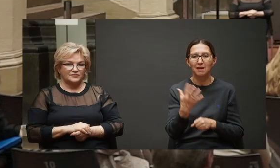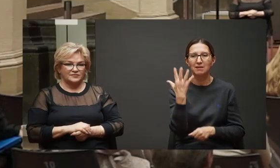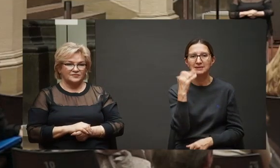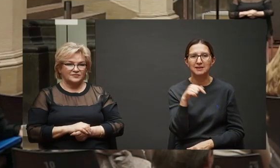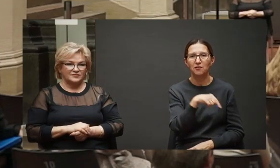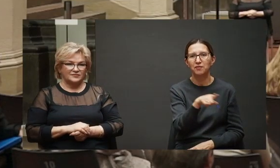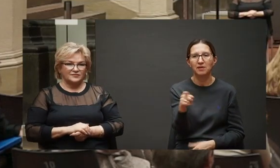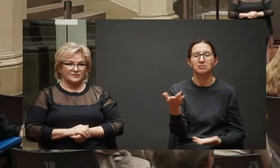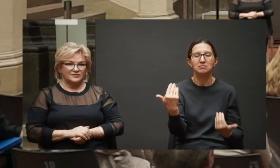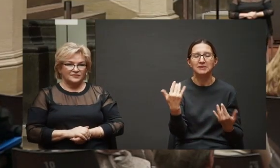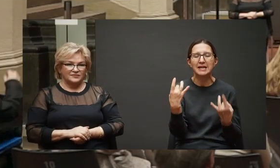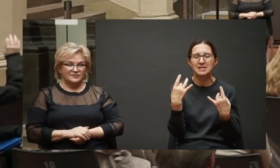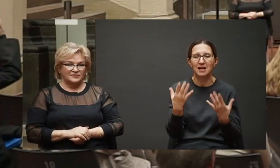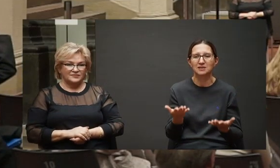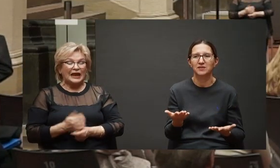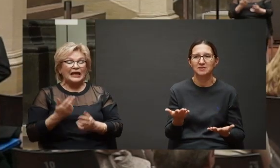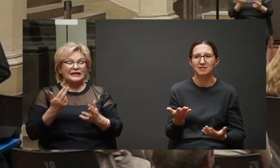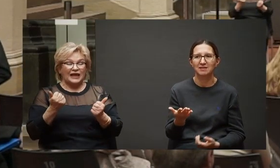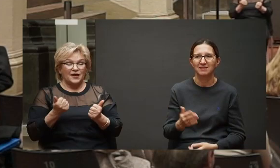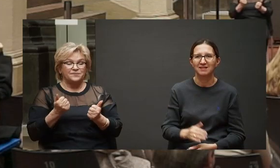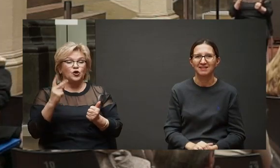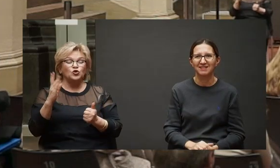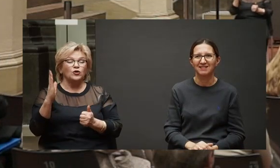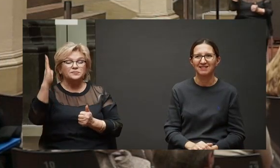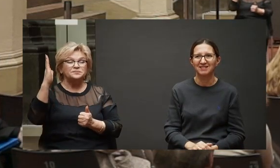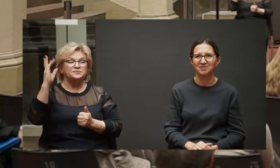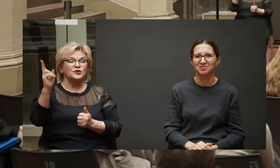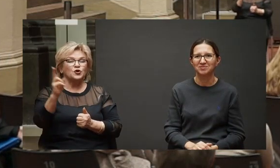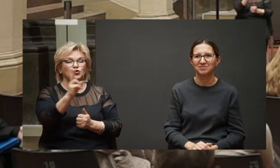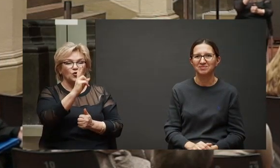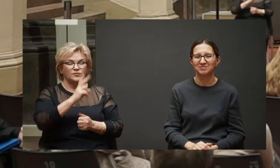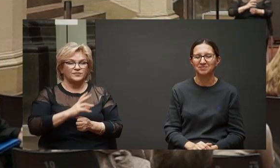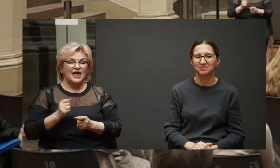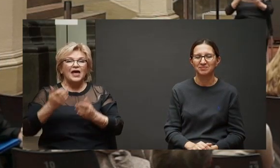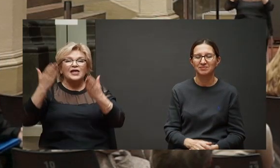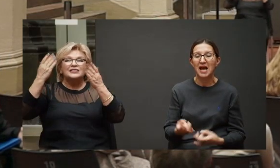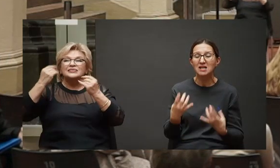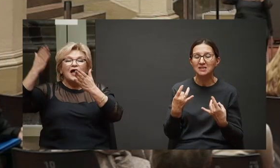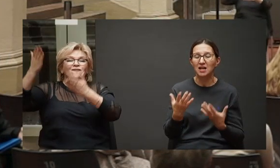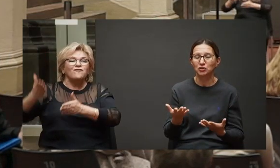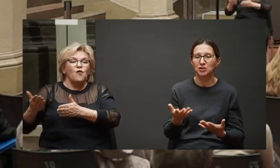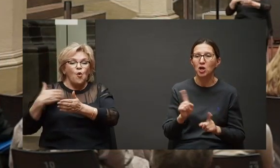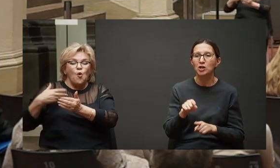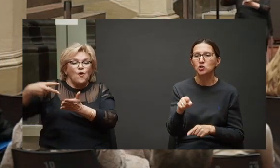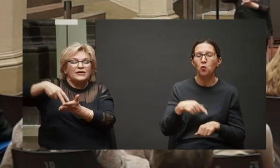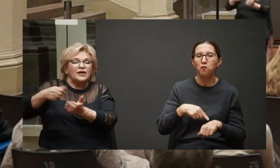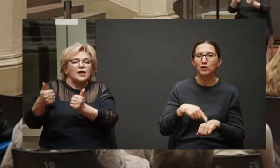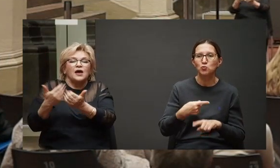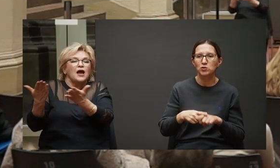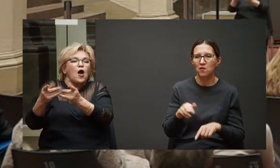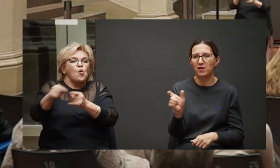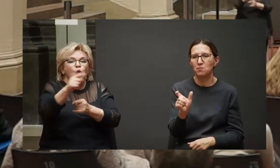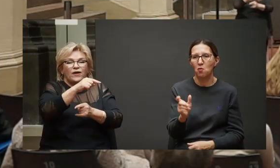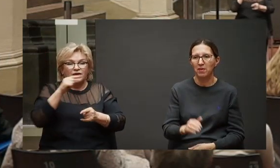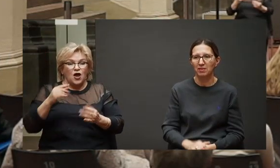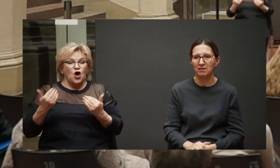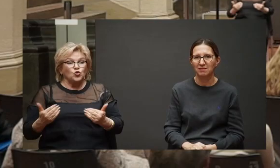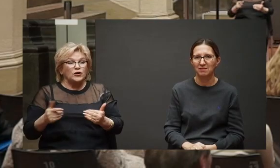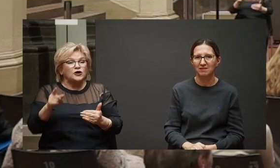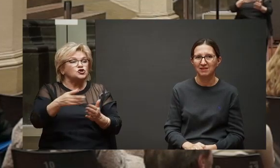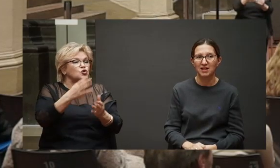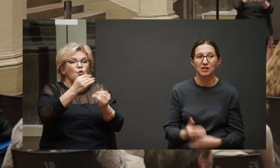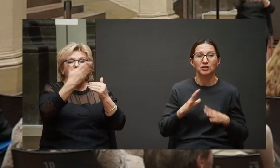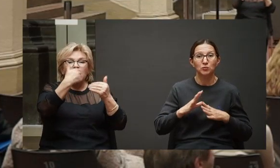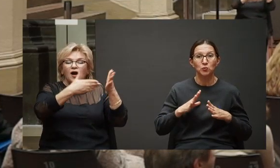статуи? Да, поднимите руку. Да, на фоне скажите какой? Нам, что вы чувствовали в этот момент? Только что на фоне